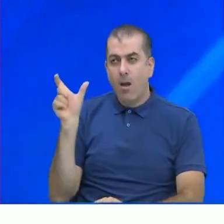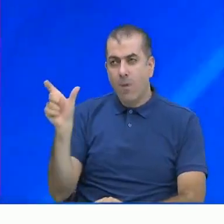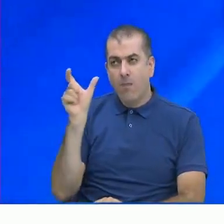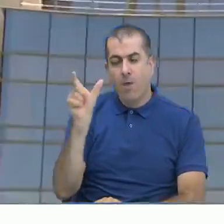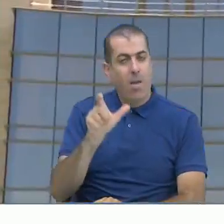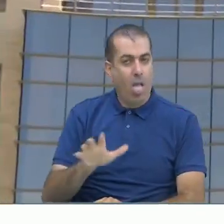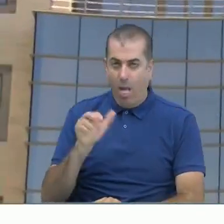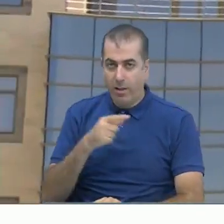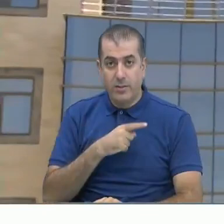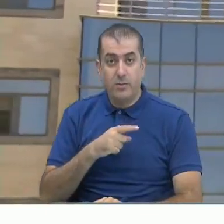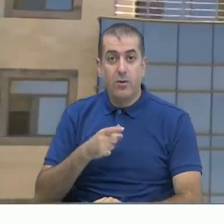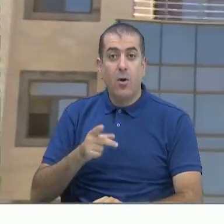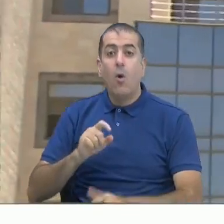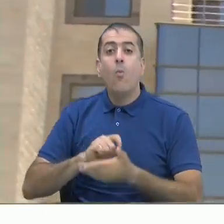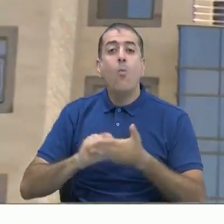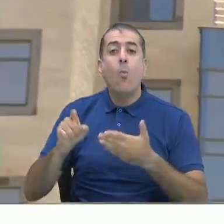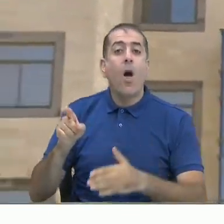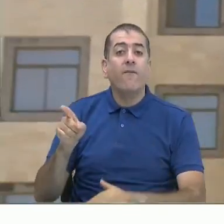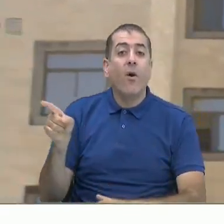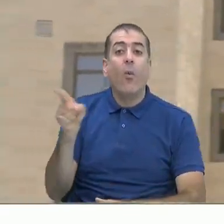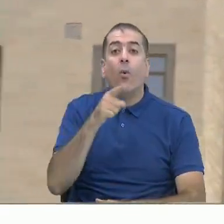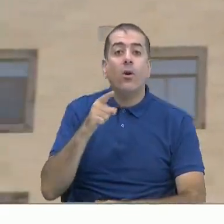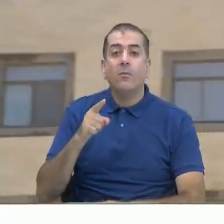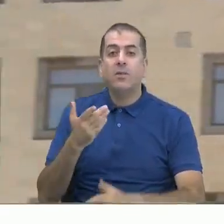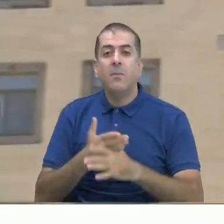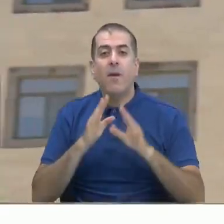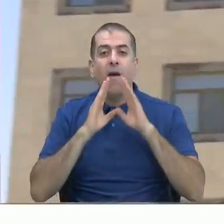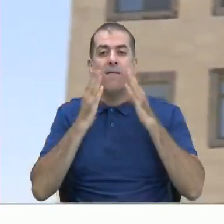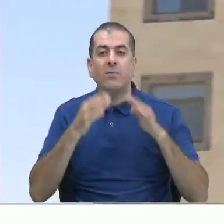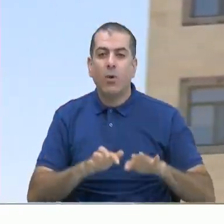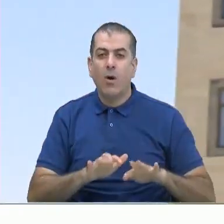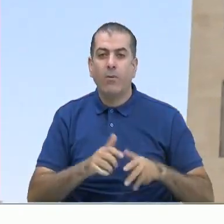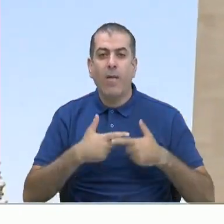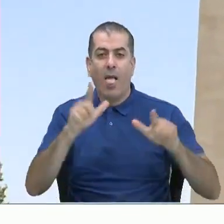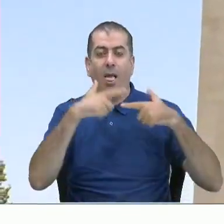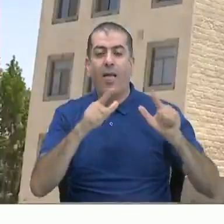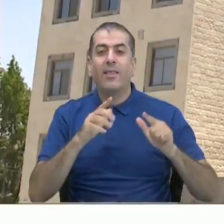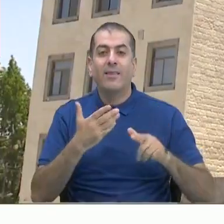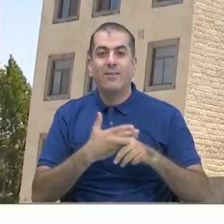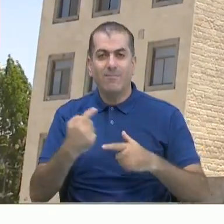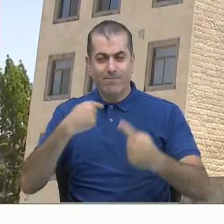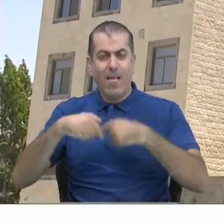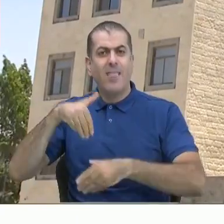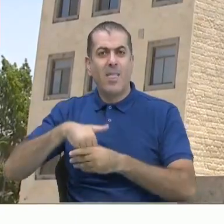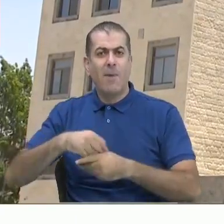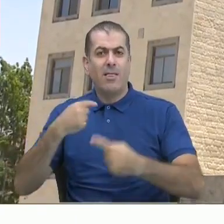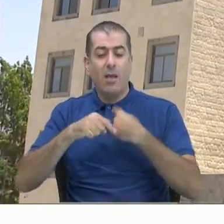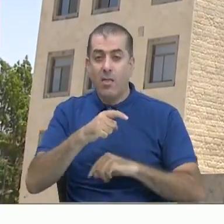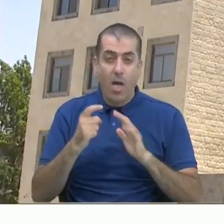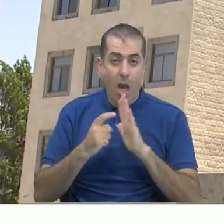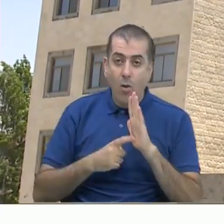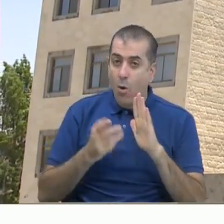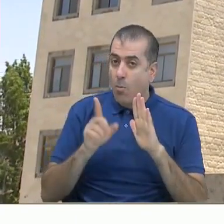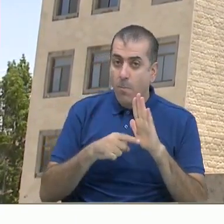في المملكة، وشملت المخالفات التي رصدتها الهيئة استخدام مواقع التواصل الاجتماعي للدعاية بطرق غير